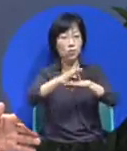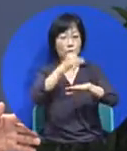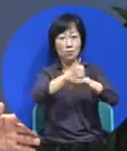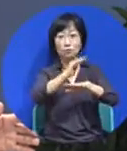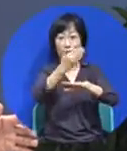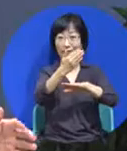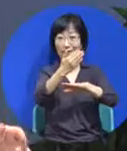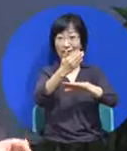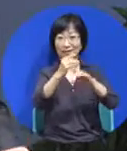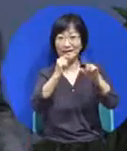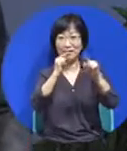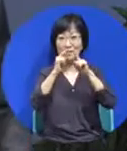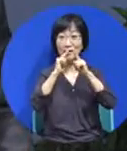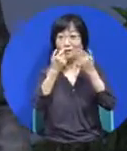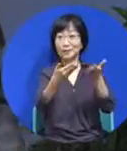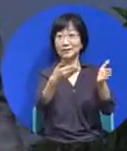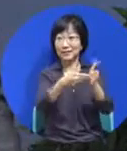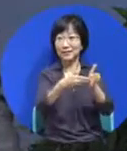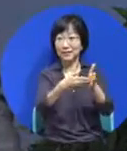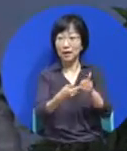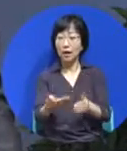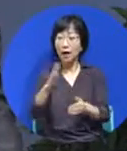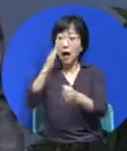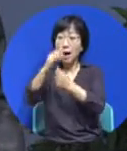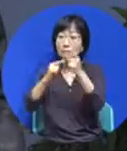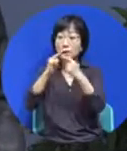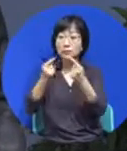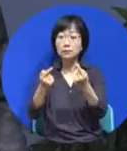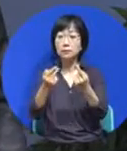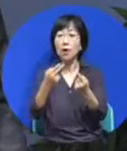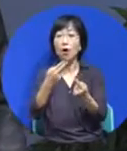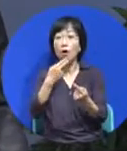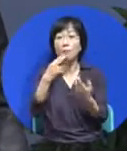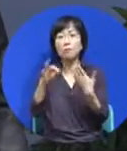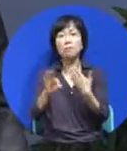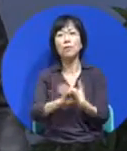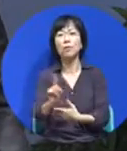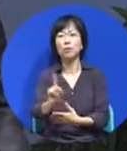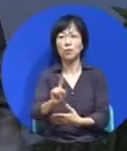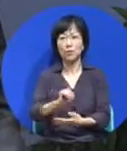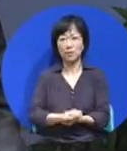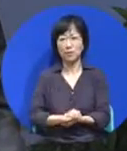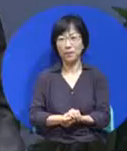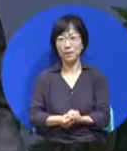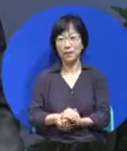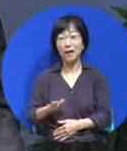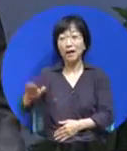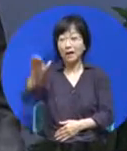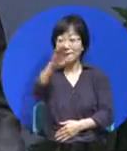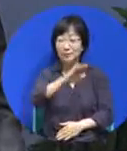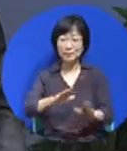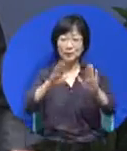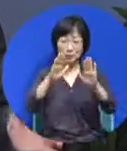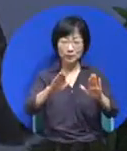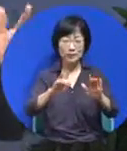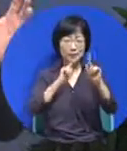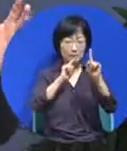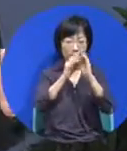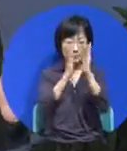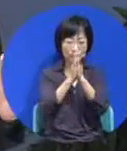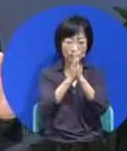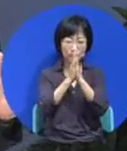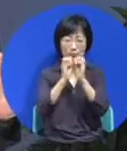The problem is that you don't have that first thing. 여러분이 삶 오늘 속에 깊이 들어가면 그